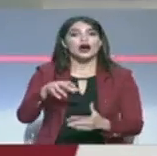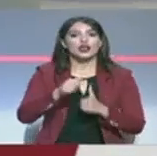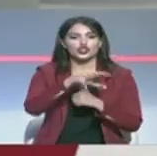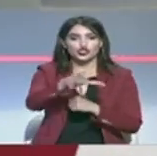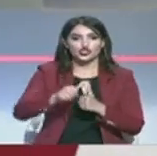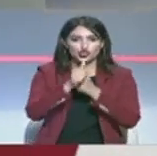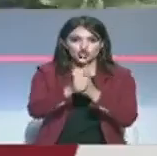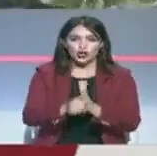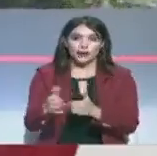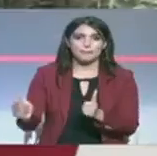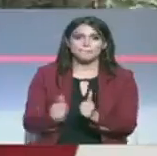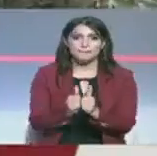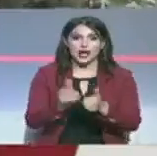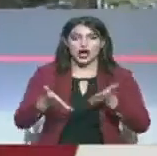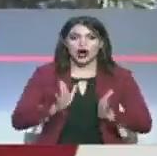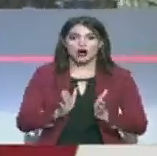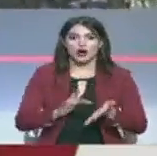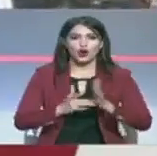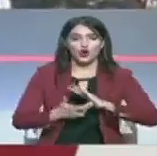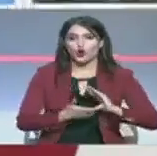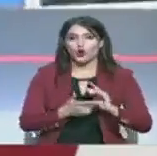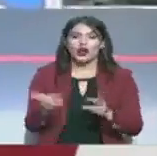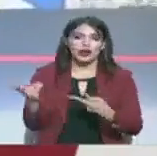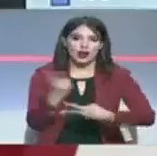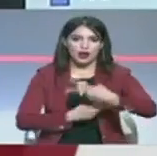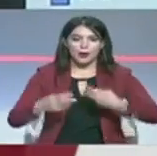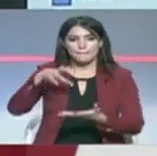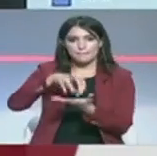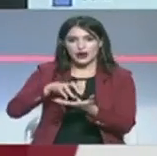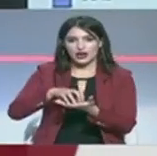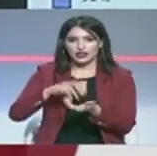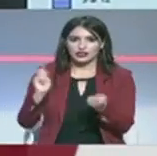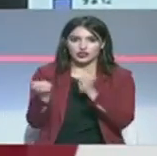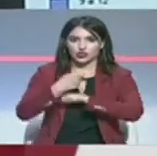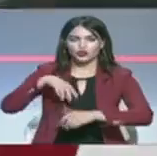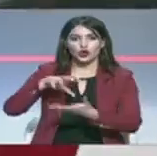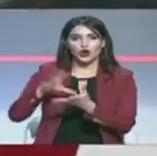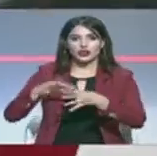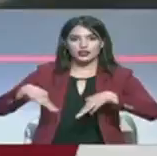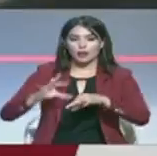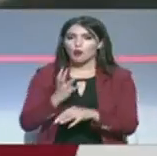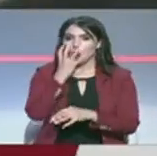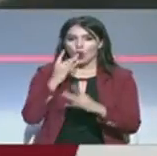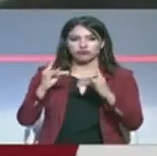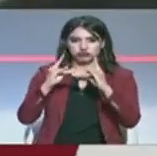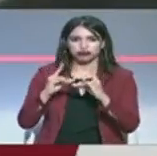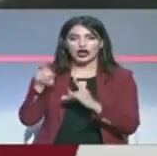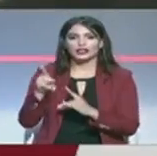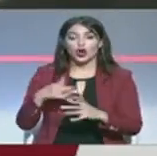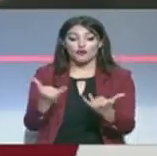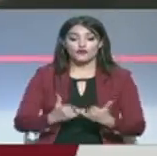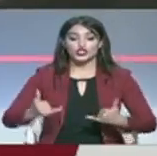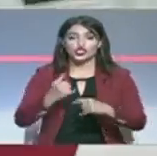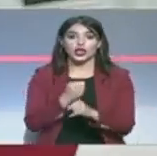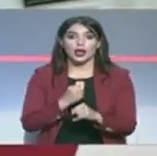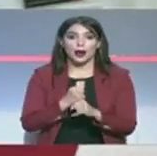صلب المستشفى الجامعي لهادي شاكر بالجهة، تعويضا للمركز الحالي باعتباره قسما للأمراض الصدرية، وذلك خلال جلسة